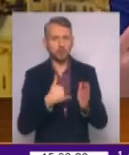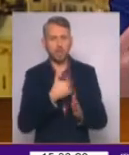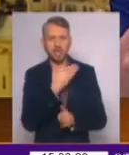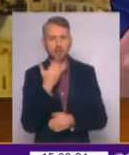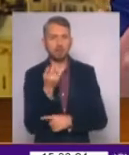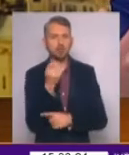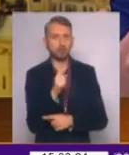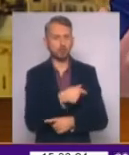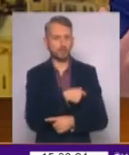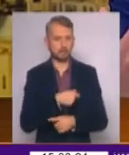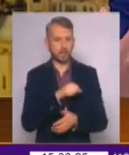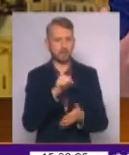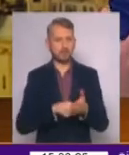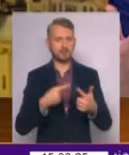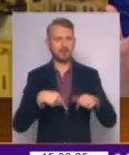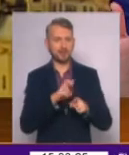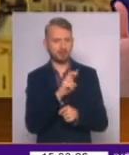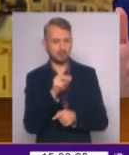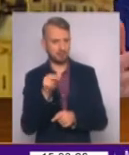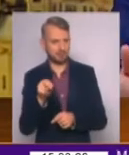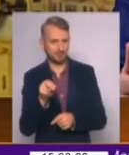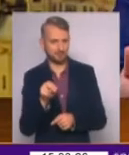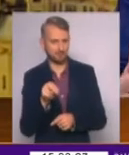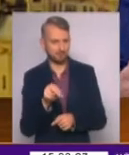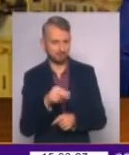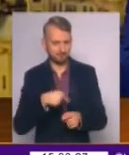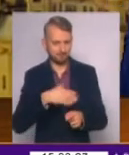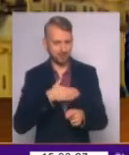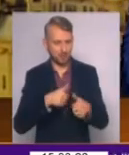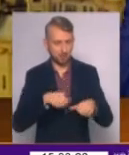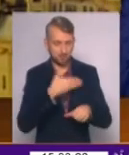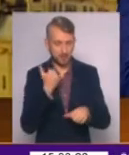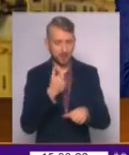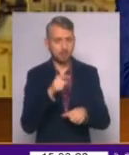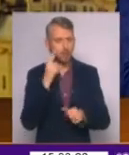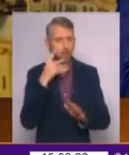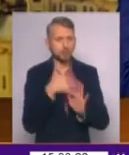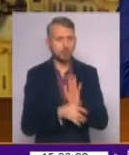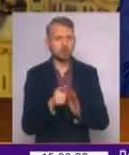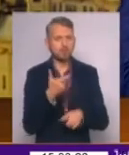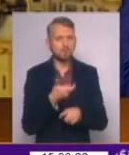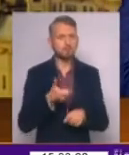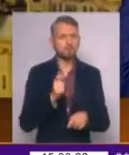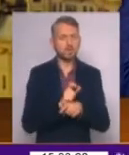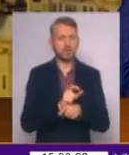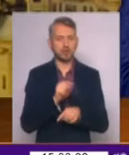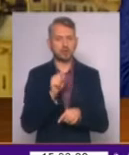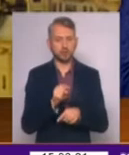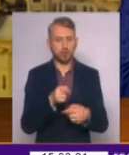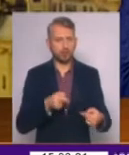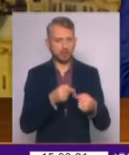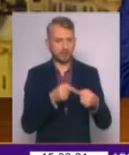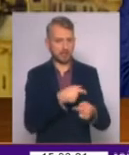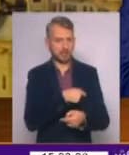жодного депутата від фракції БПП «Солідарність». Вони, розуміючи, що більшість тут опозиційних